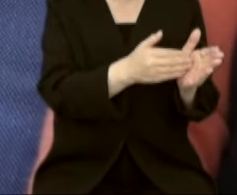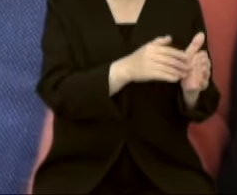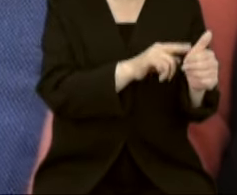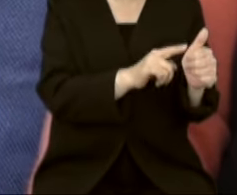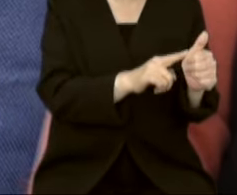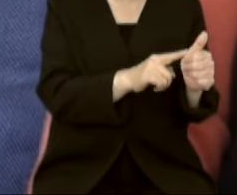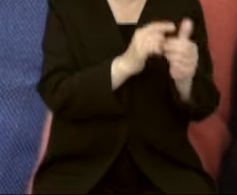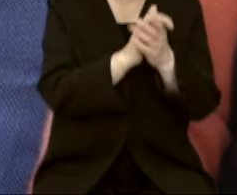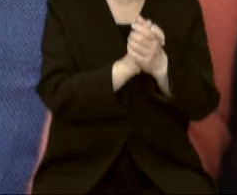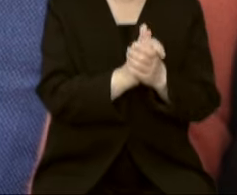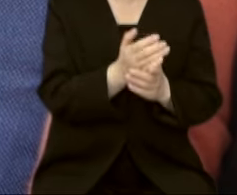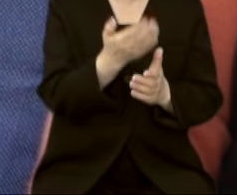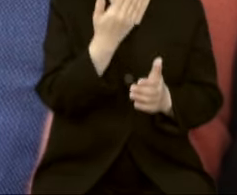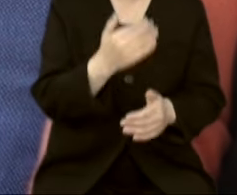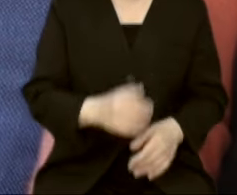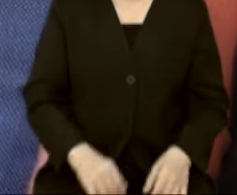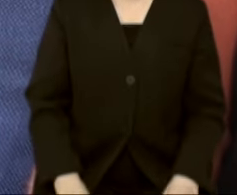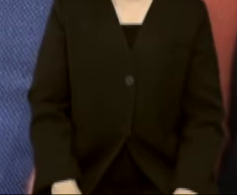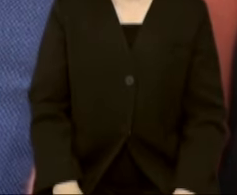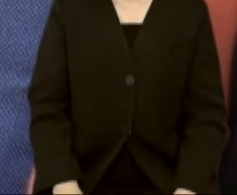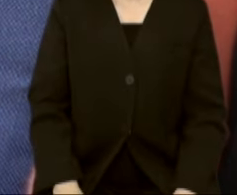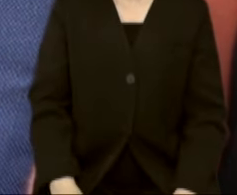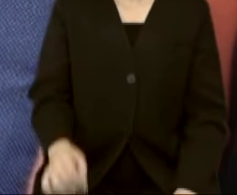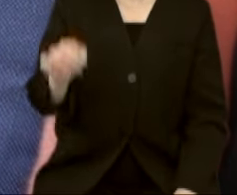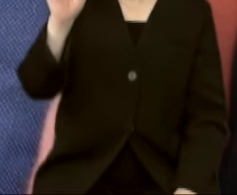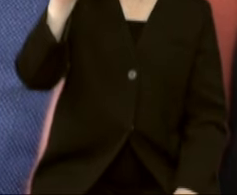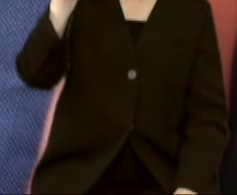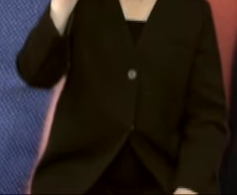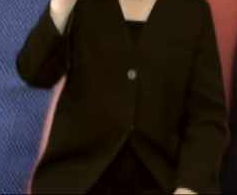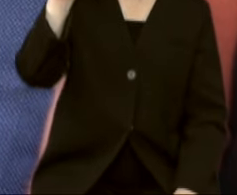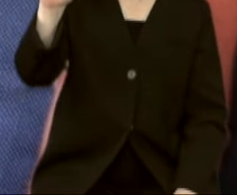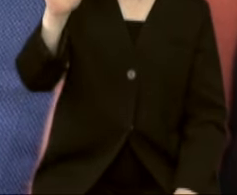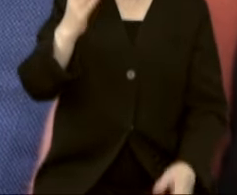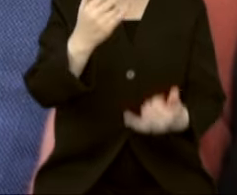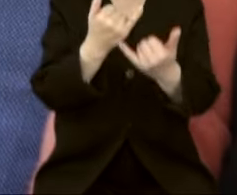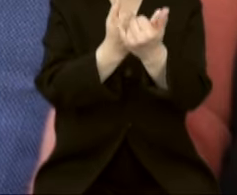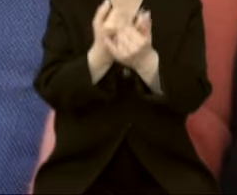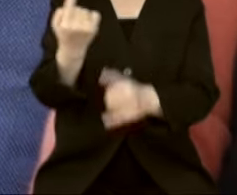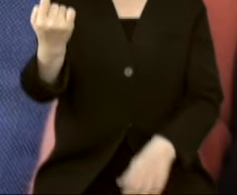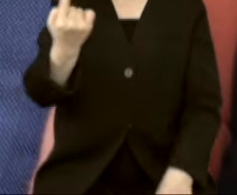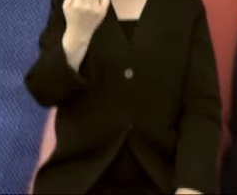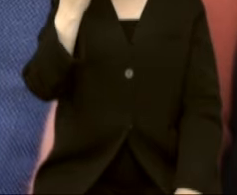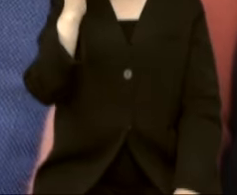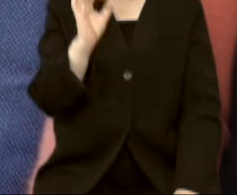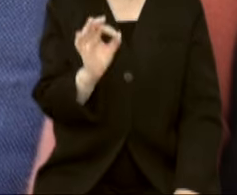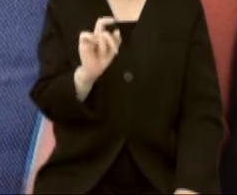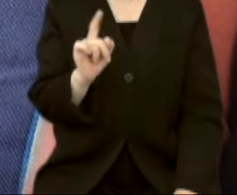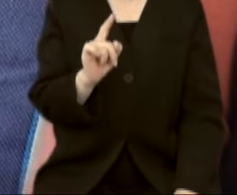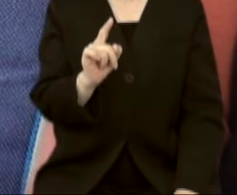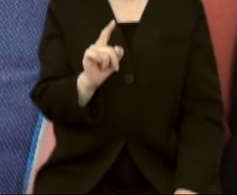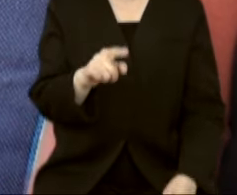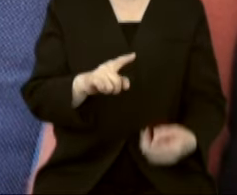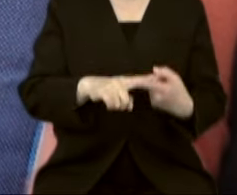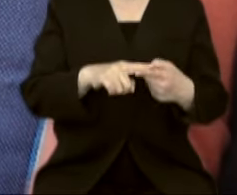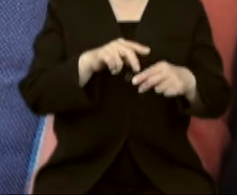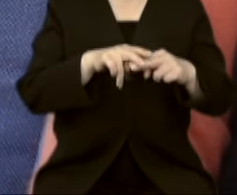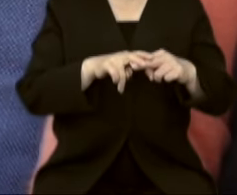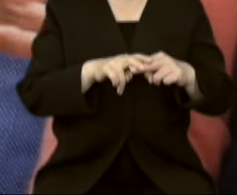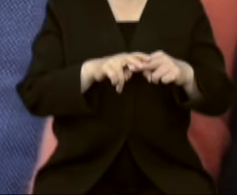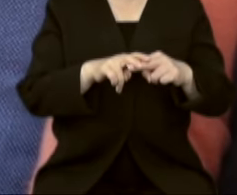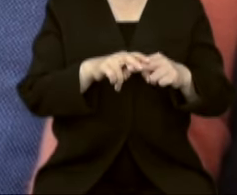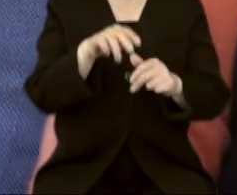그래서 그분도 기도하고 먹었어요. 네. 3일 후에 그 친척이 와서 보니까 그대로